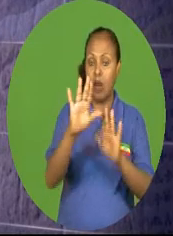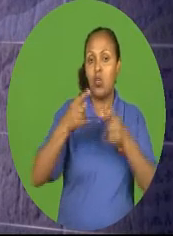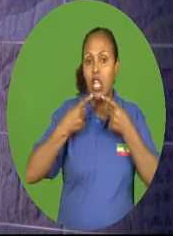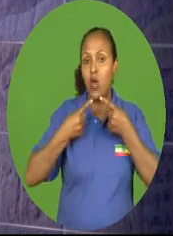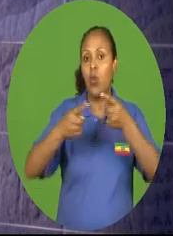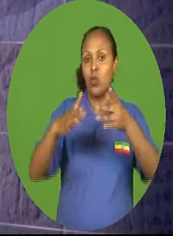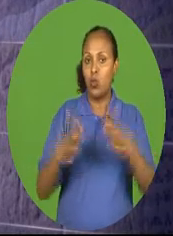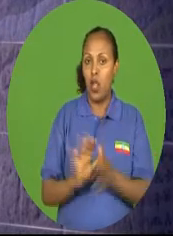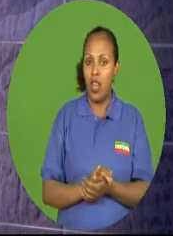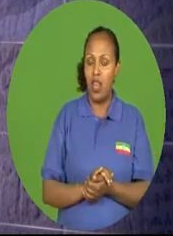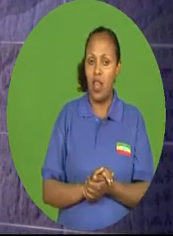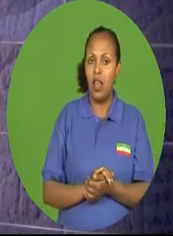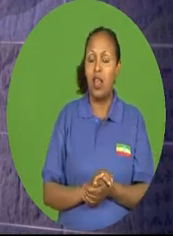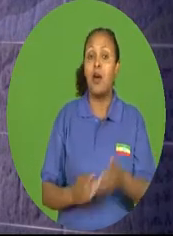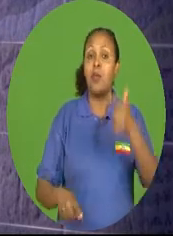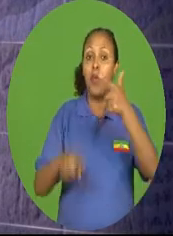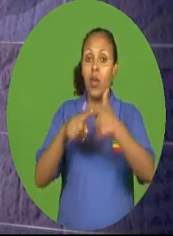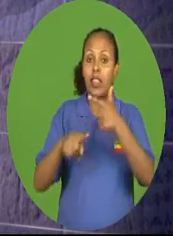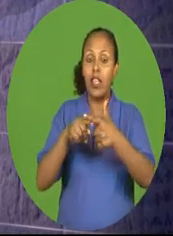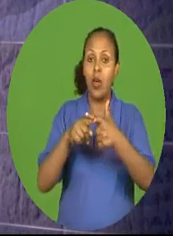ንግግሮችን እንድትጠቀሙ ተነግሯችኋል።